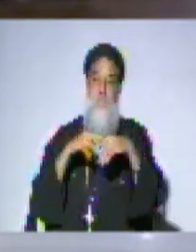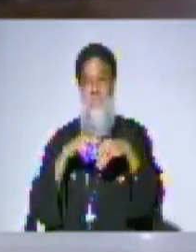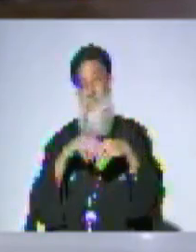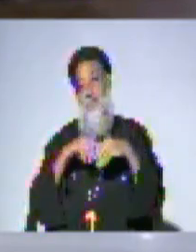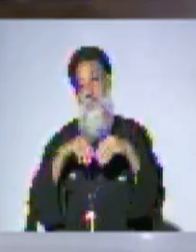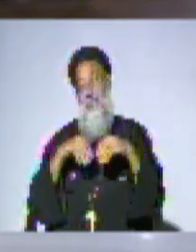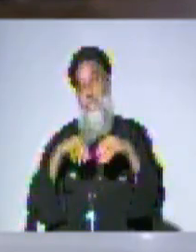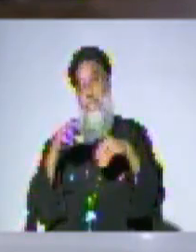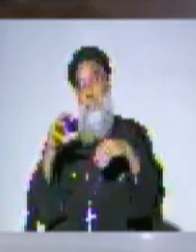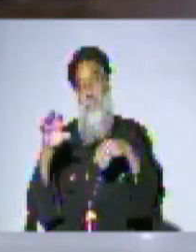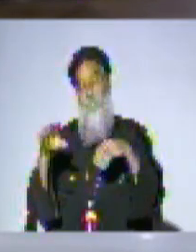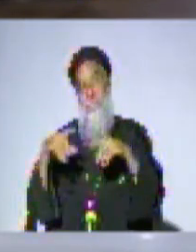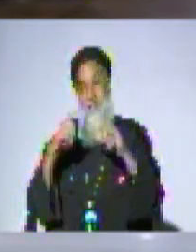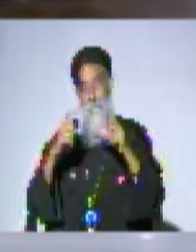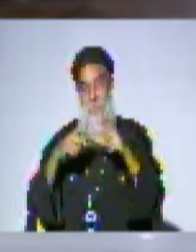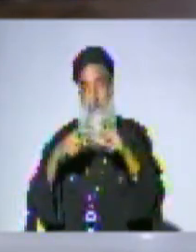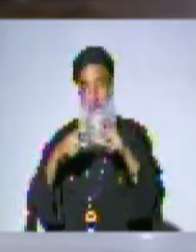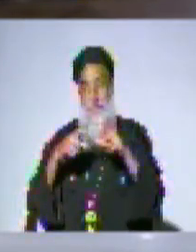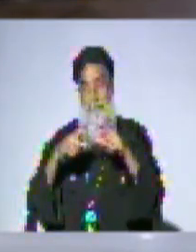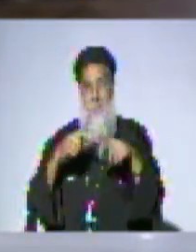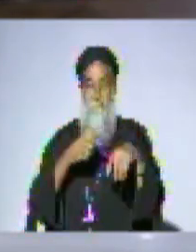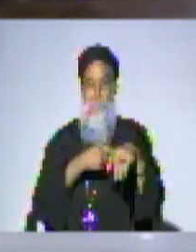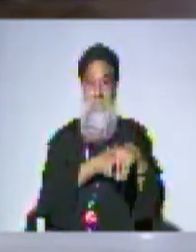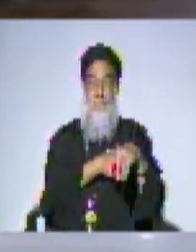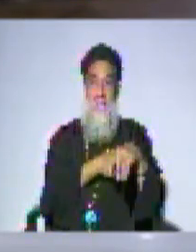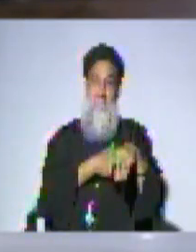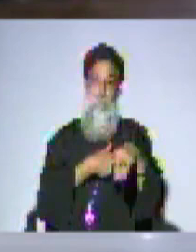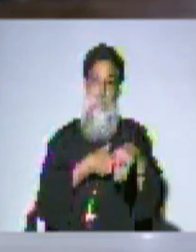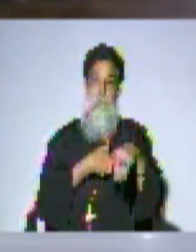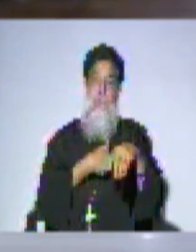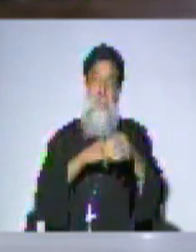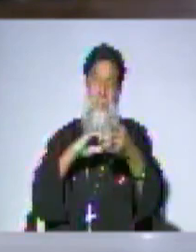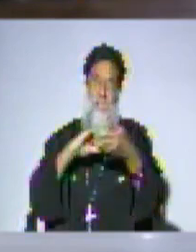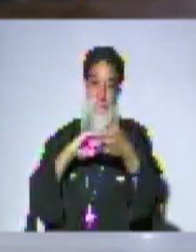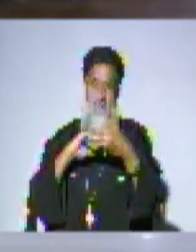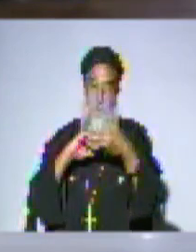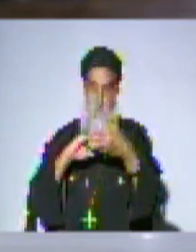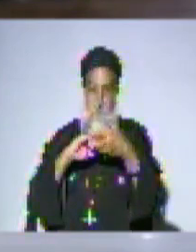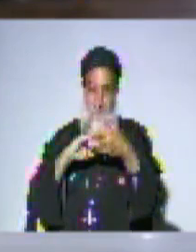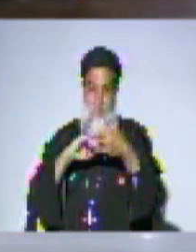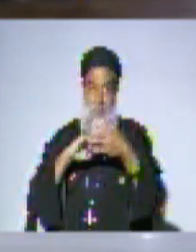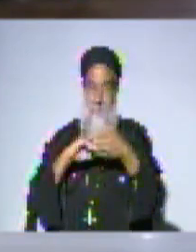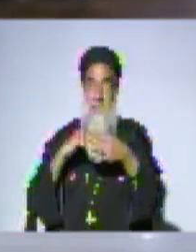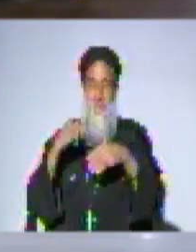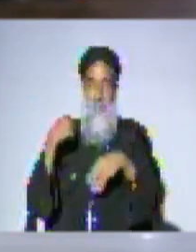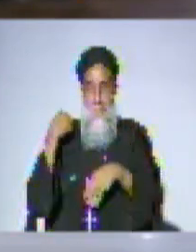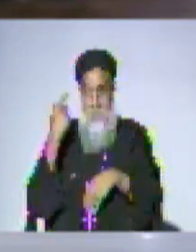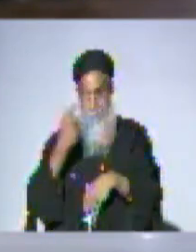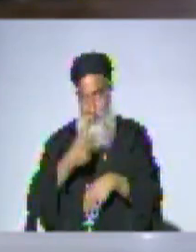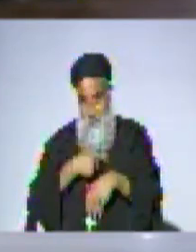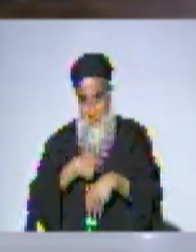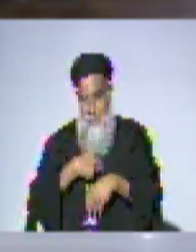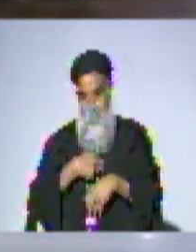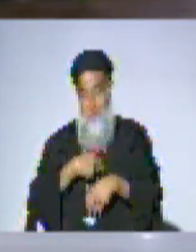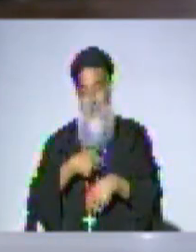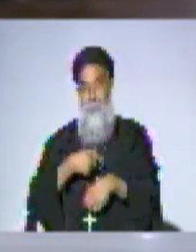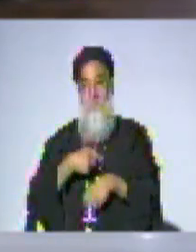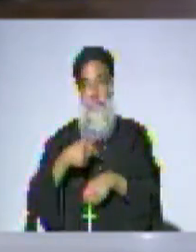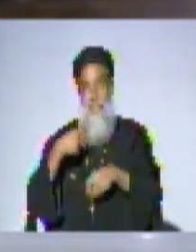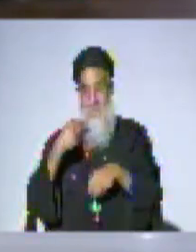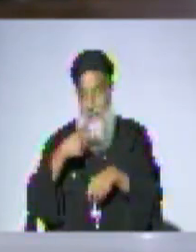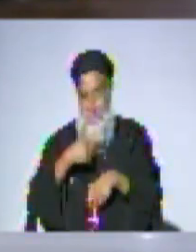خادم بياخد فصل، فبيسميه اسم شفيعه، يعني زي تمار ايريني، حد تسمي ابونا مينا